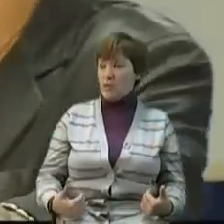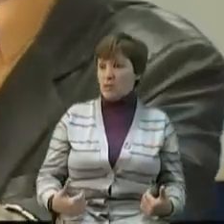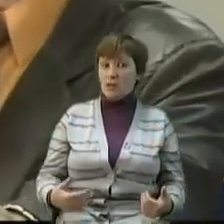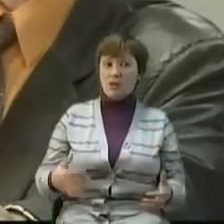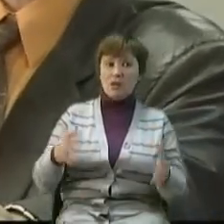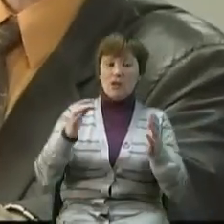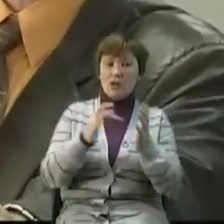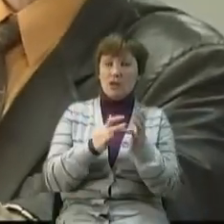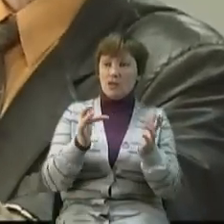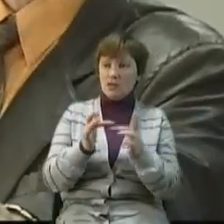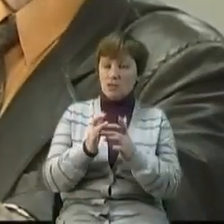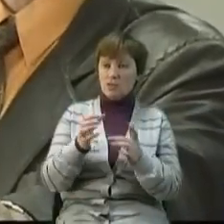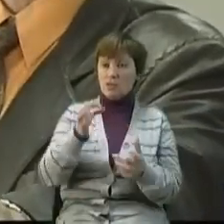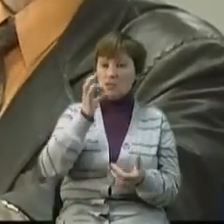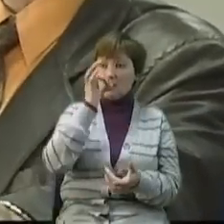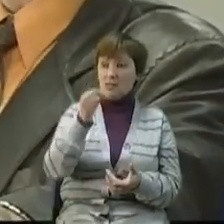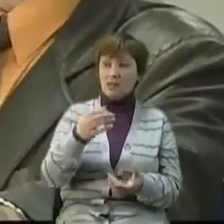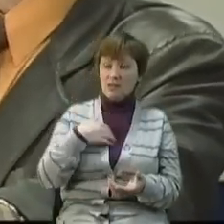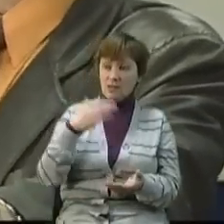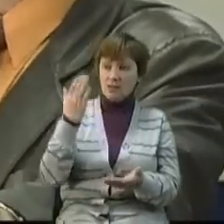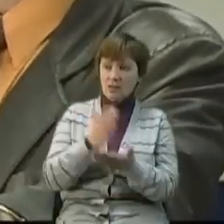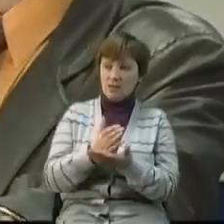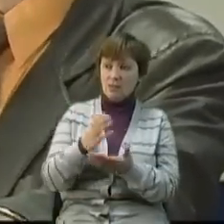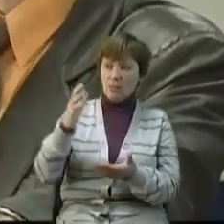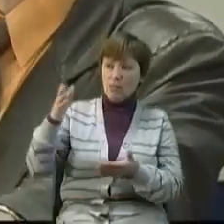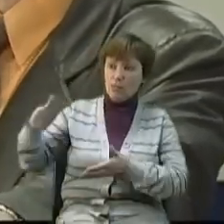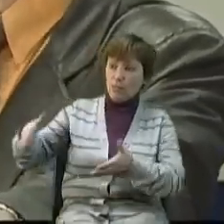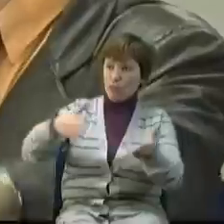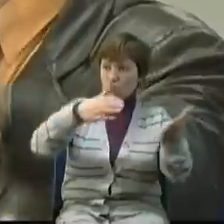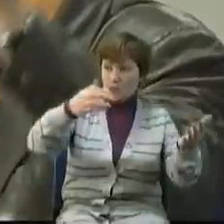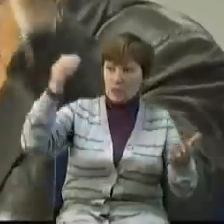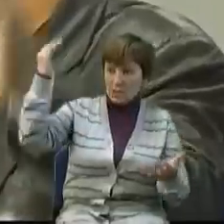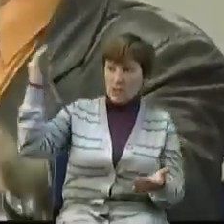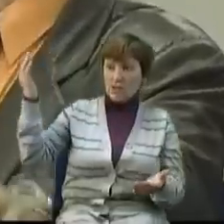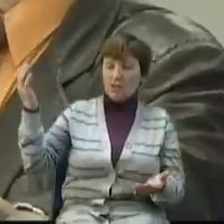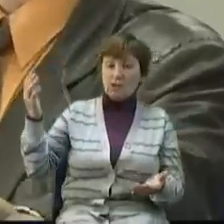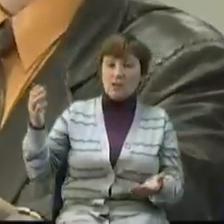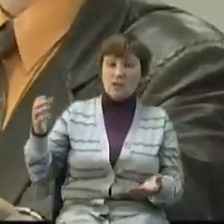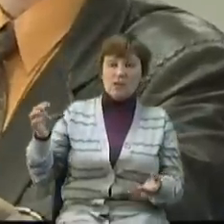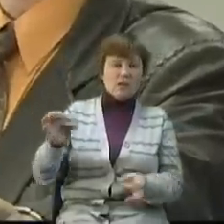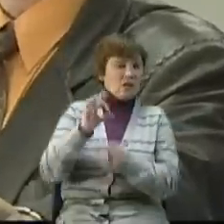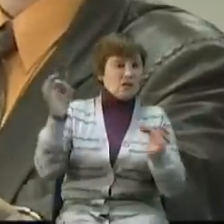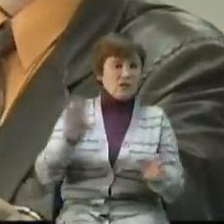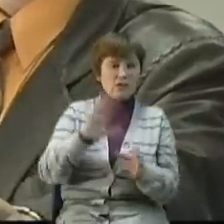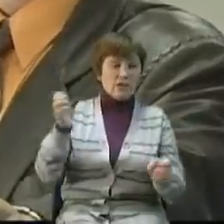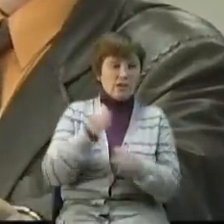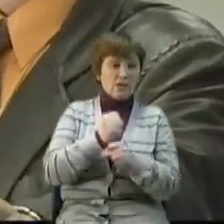есть путь». И он говорит: я ничего не делаю, если не вижу Отца Творящего.